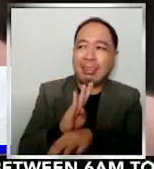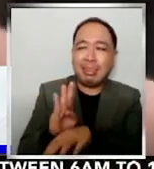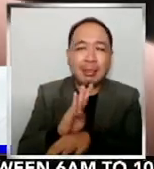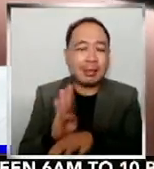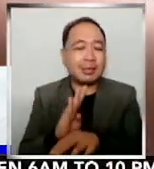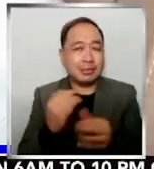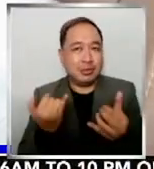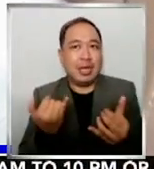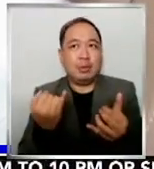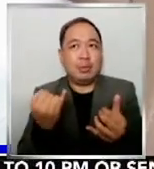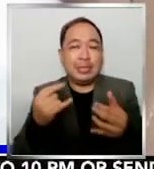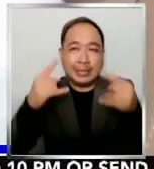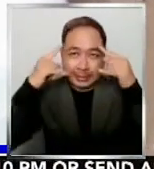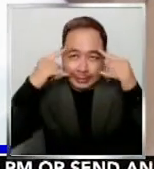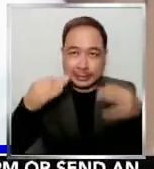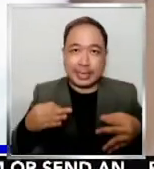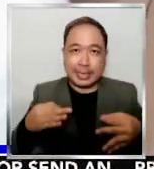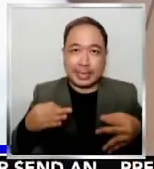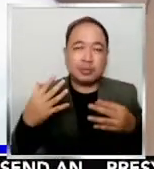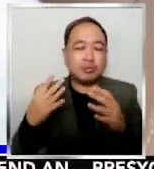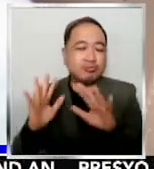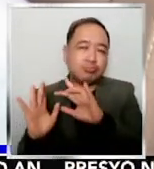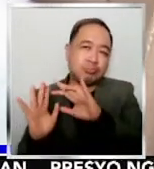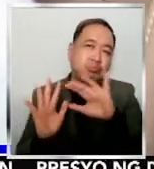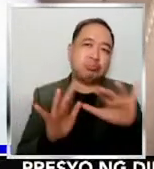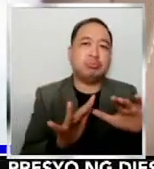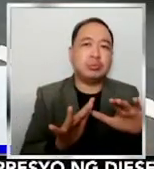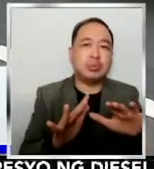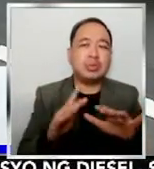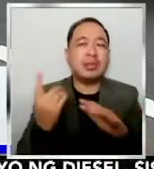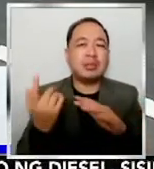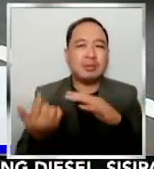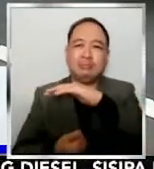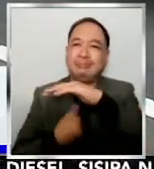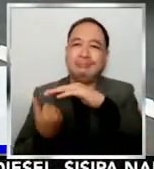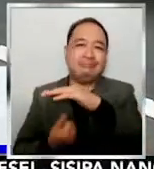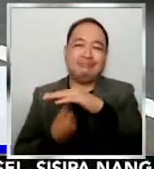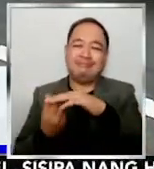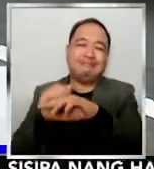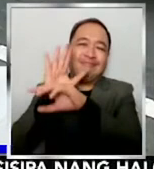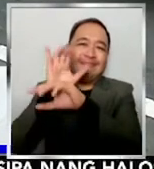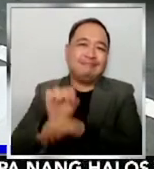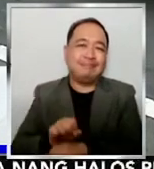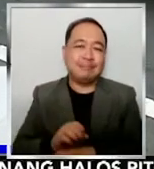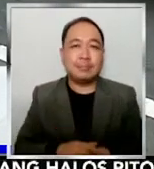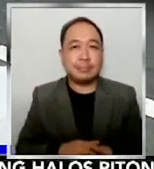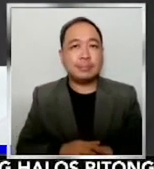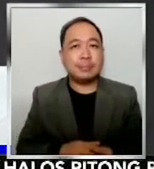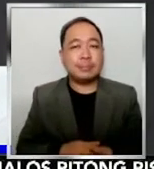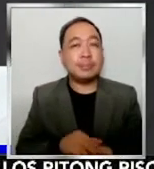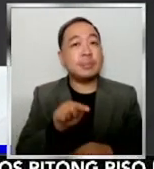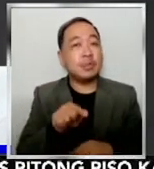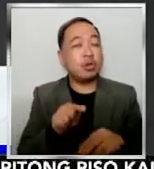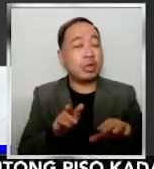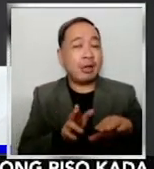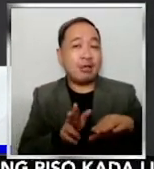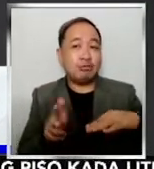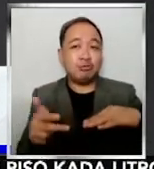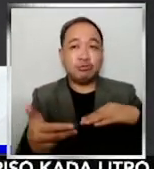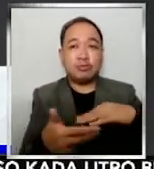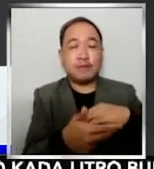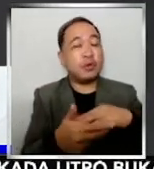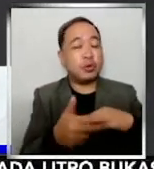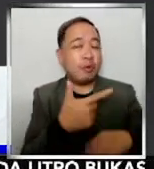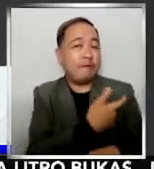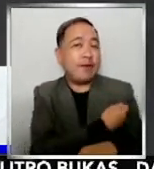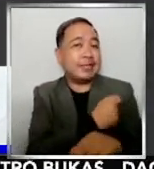talagang lumabas. Most of the time, nasa house lang kami talaga. Dahil magsasara na ang drive-thru vaccination, no choice na raw sila para